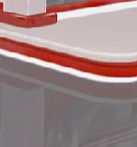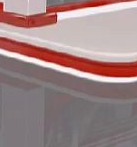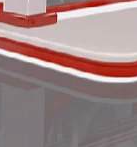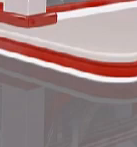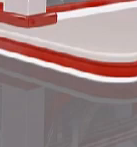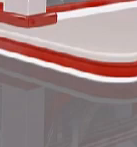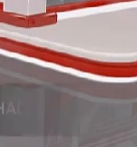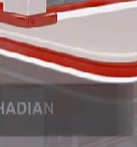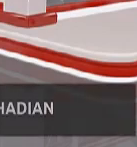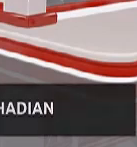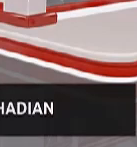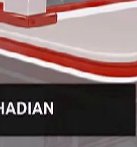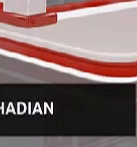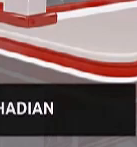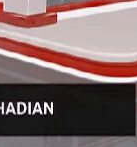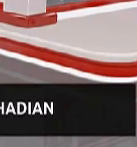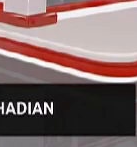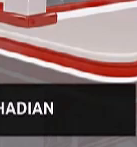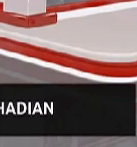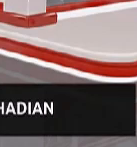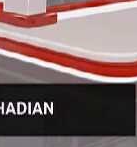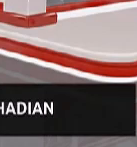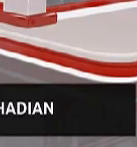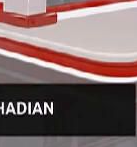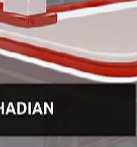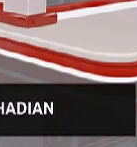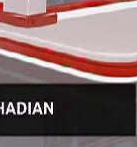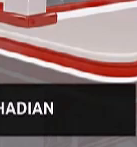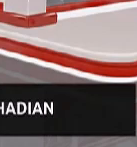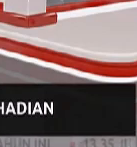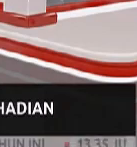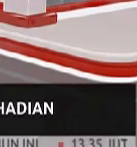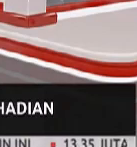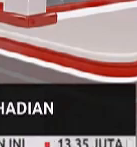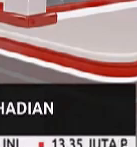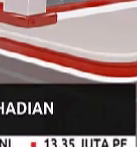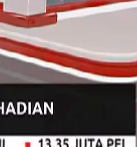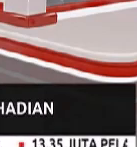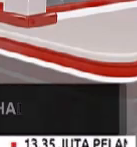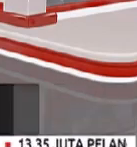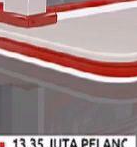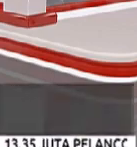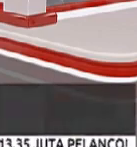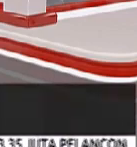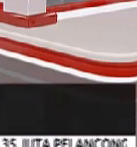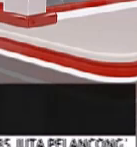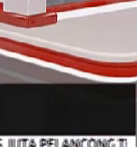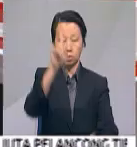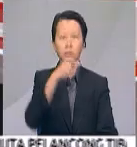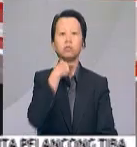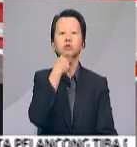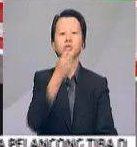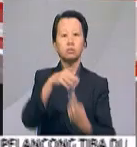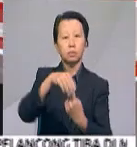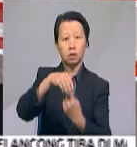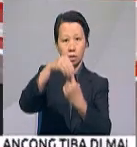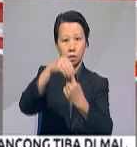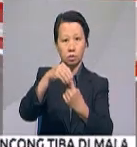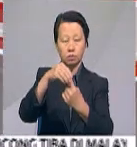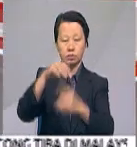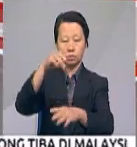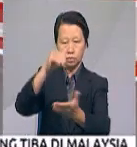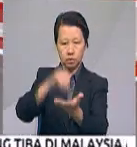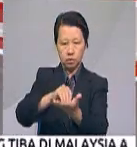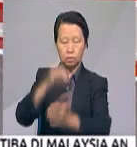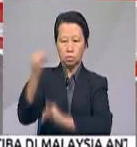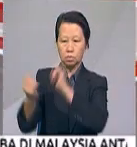Assalamualaikum, salam sejahtera. Saya Andy Reza Rohadian. Dan saya Margaret Gambal. ASEAN perlu membawa satu suara, terutamanya di pentas